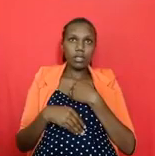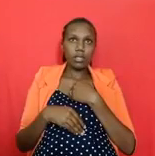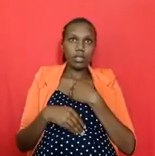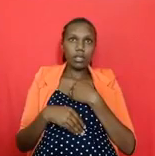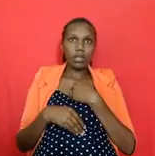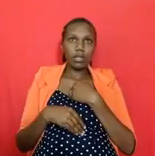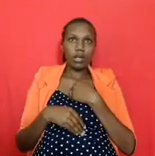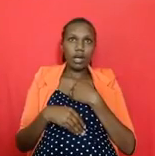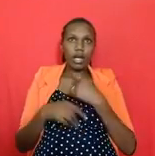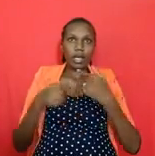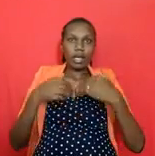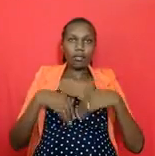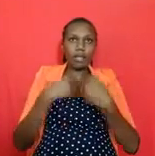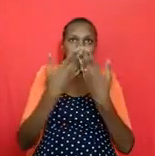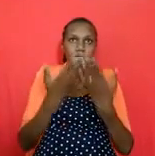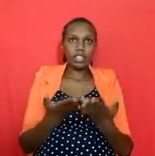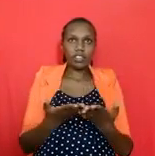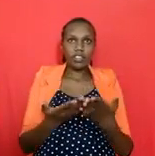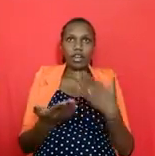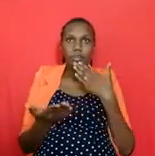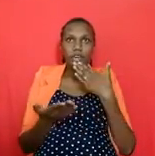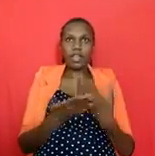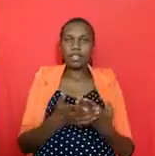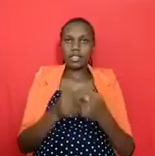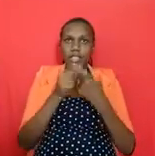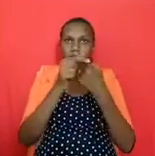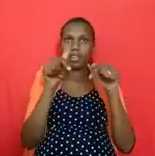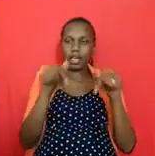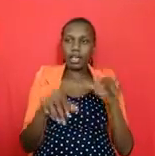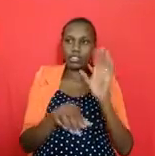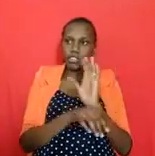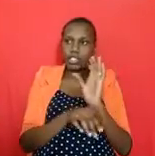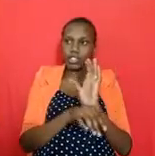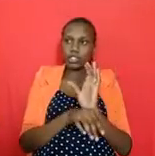makwa haha thini wa kanitha uyu